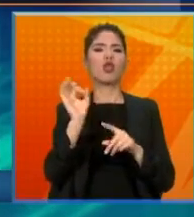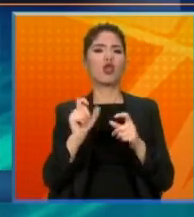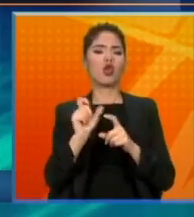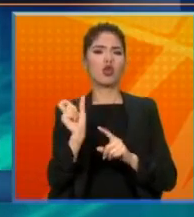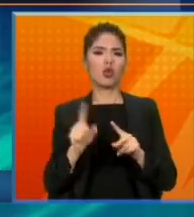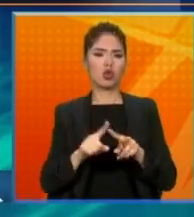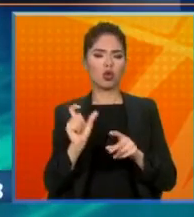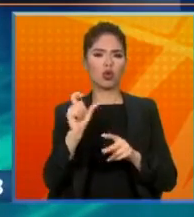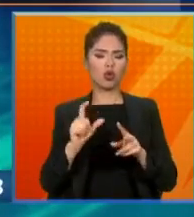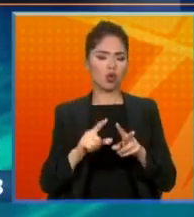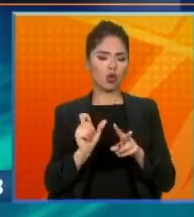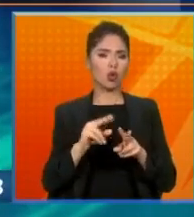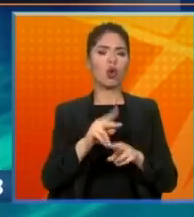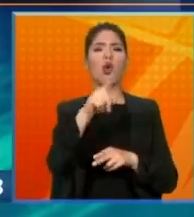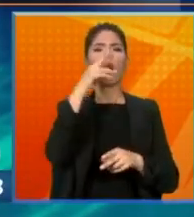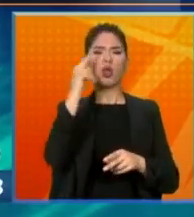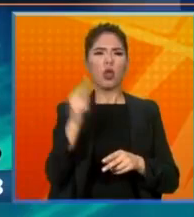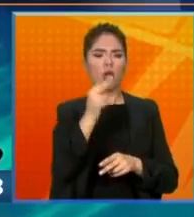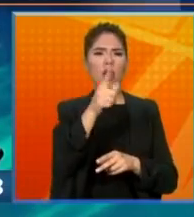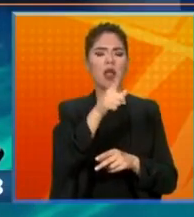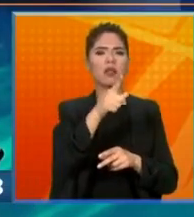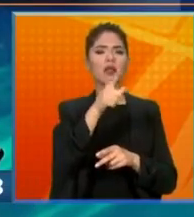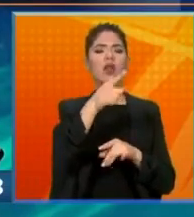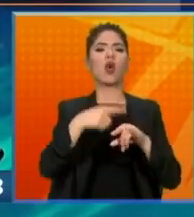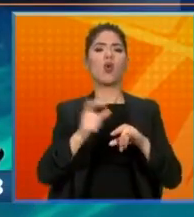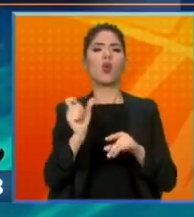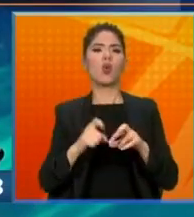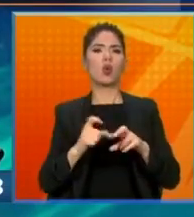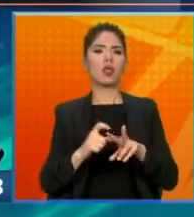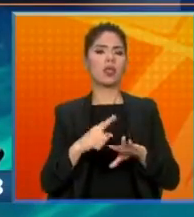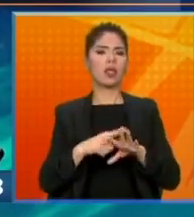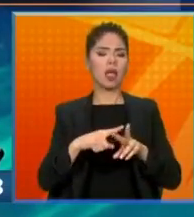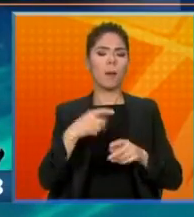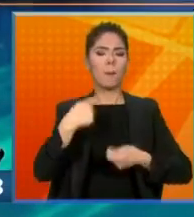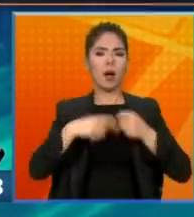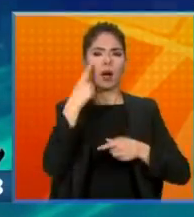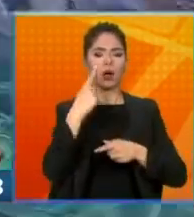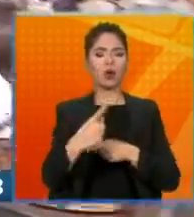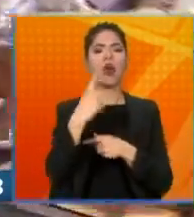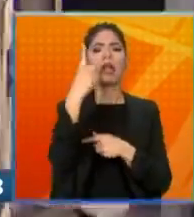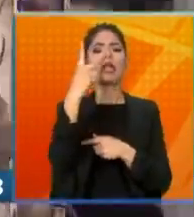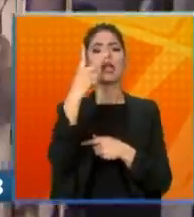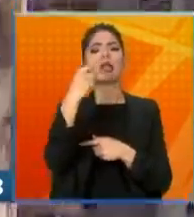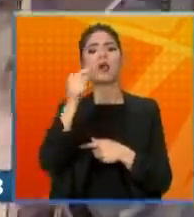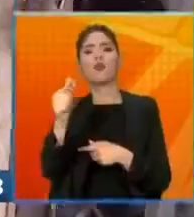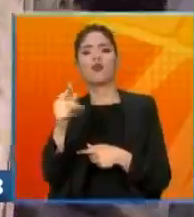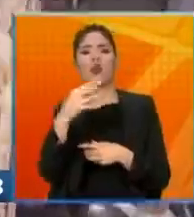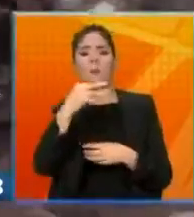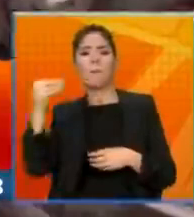Hurda Bank adını verdiği hayali kuruluşla tam 2,5 milyonluk vurgun yaptı.